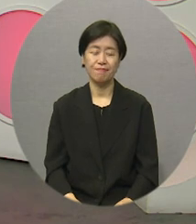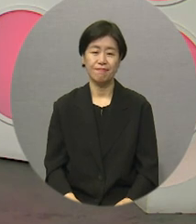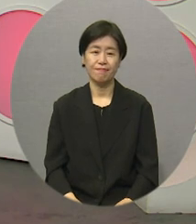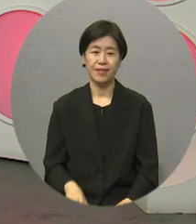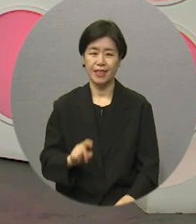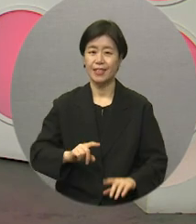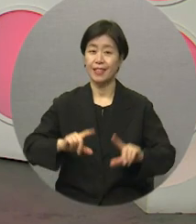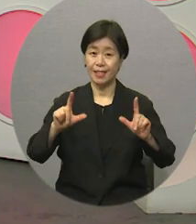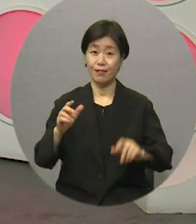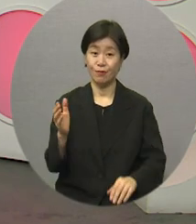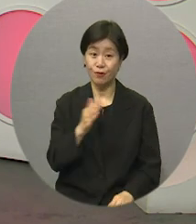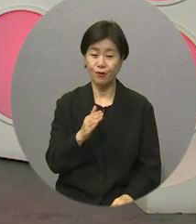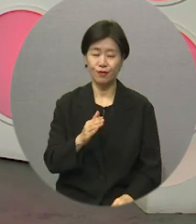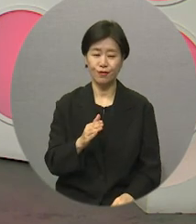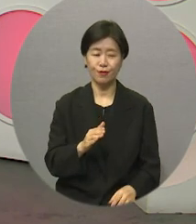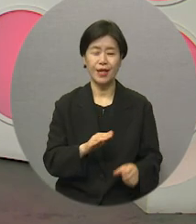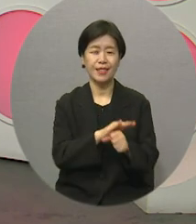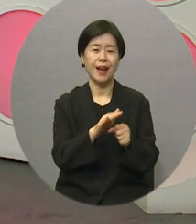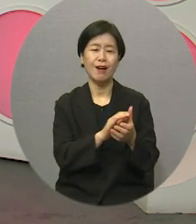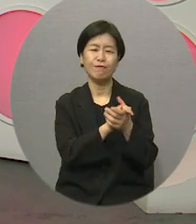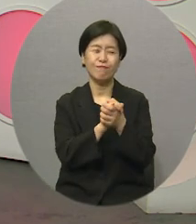돈독해졌습니다. 사소한 일로